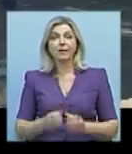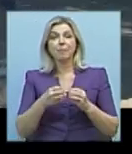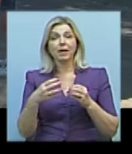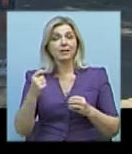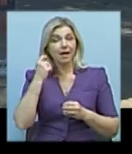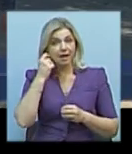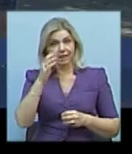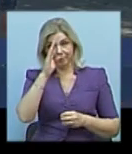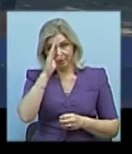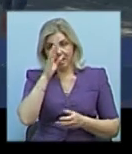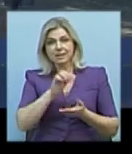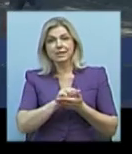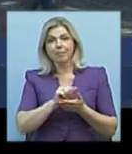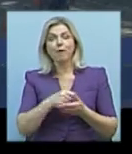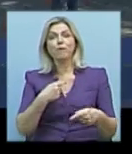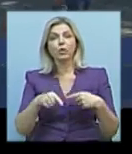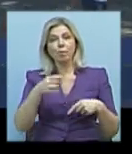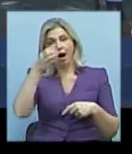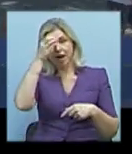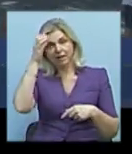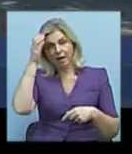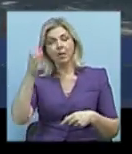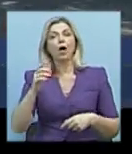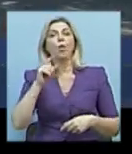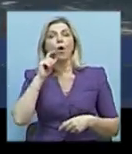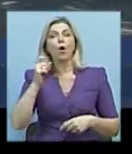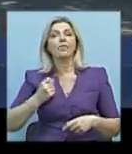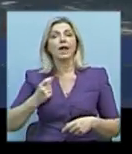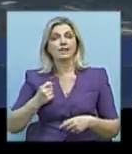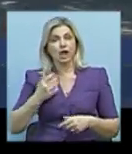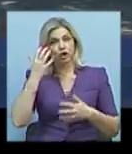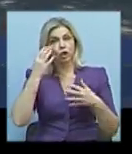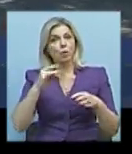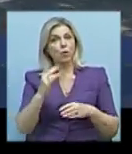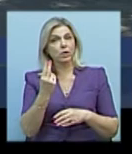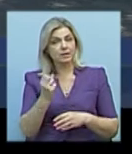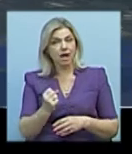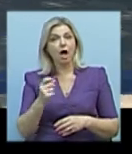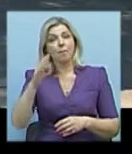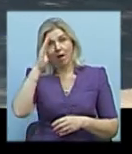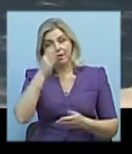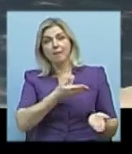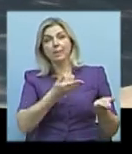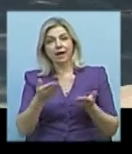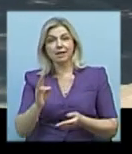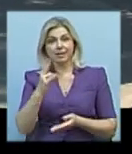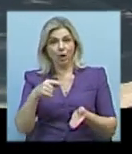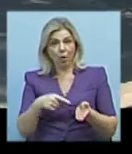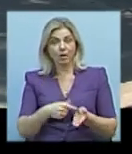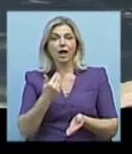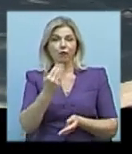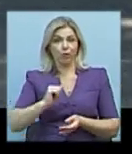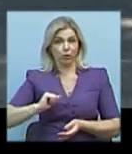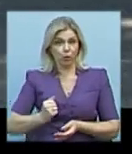П'ятнадцятирічний Данило Палій займається у футбольній академії Одеського Чорноморця. Хлопця запросив до Миколаєва його друг, аби разом взяти участь у